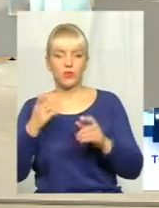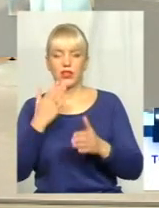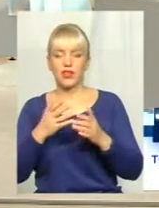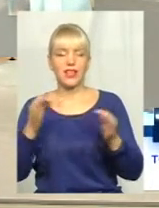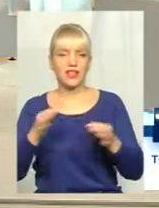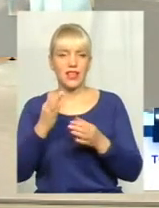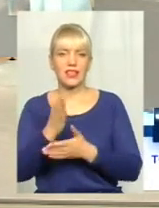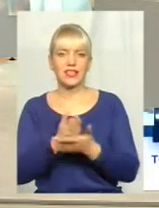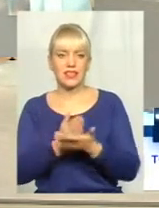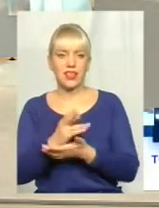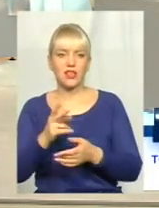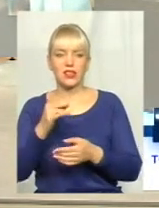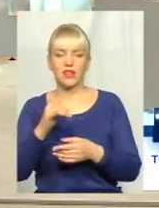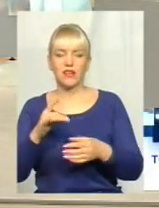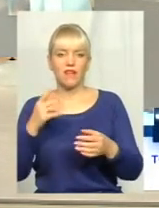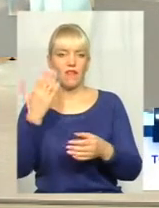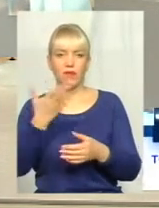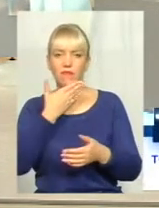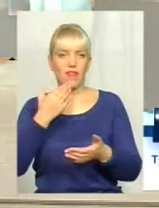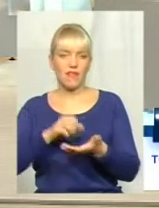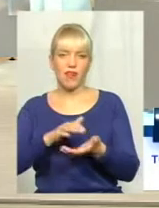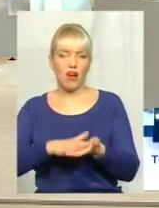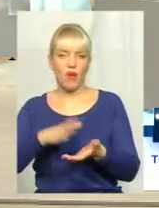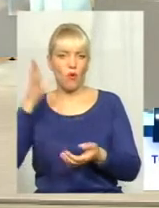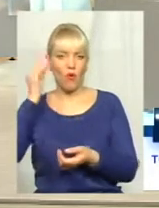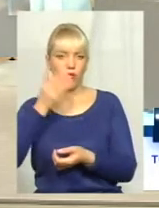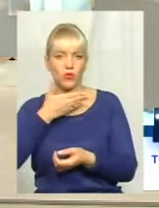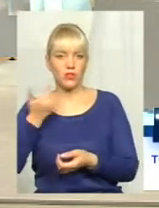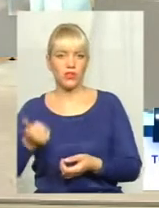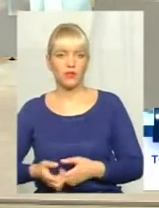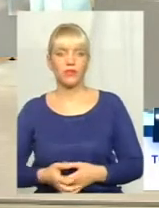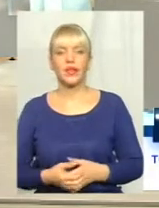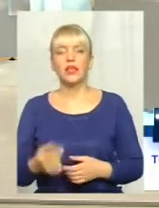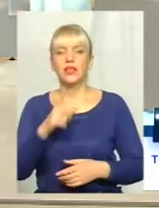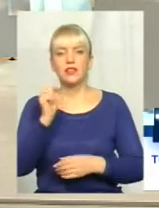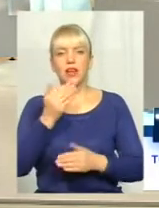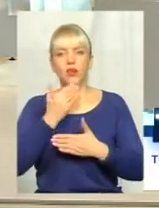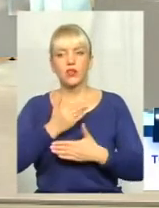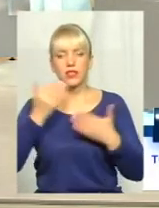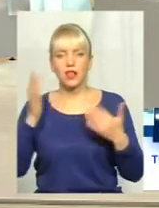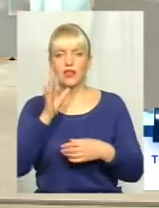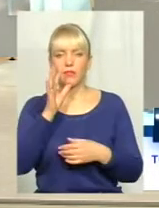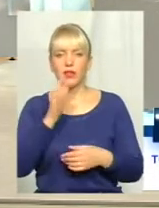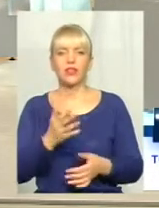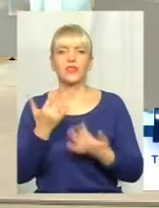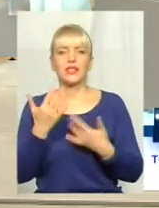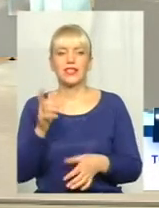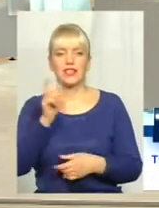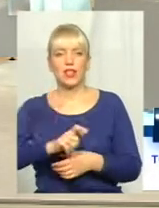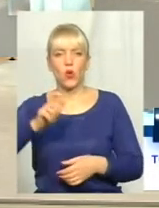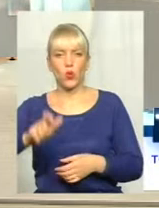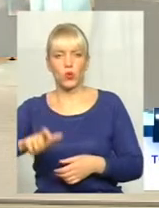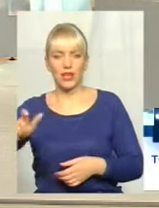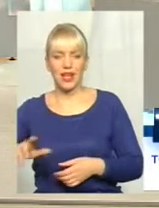такі, так би мовити, роботі, нічого вам не зараховується. Скажіть, будь ласка, за останній період, скільки людей